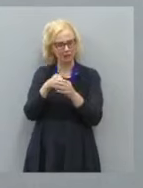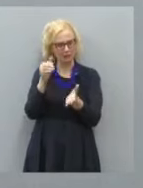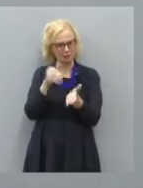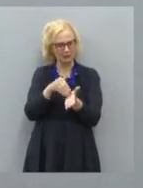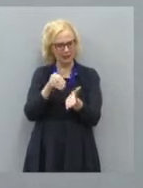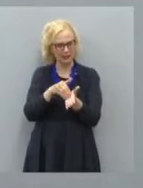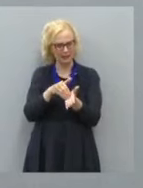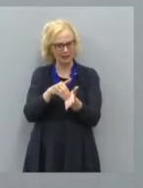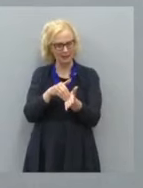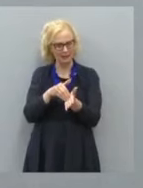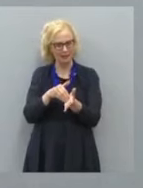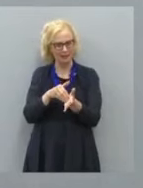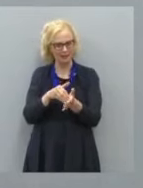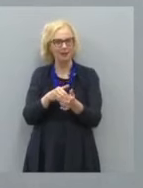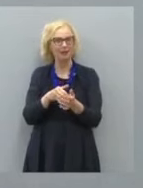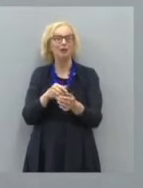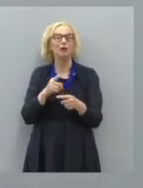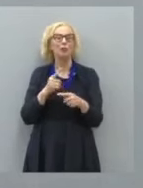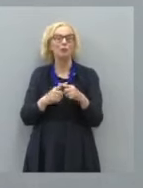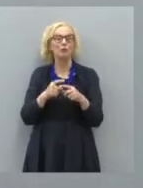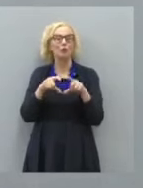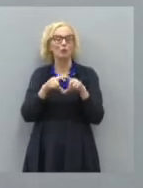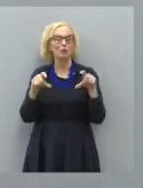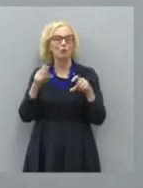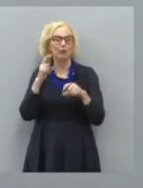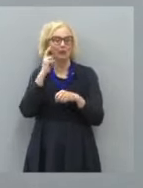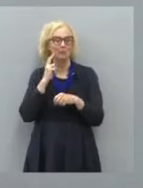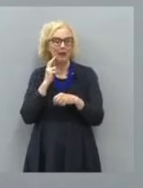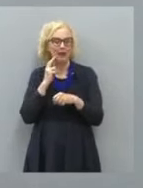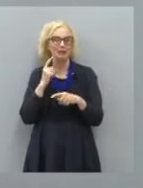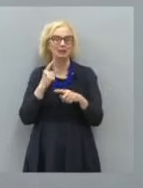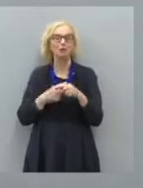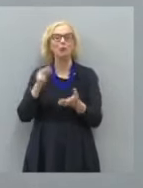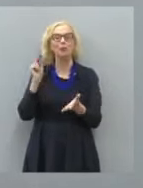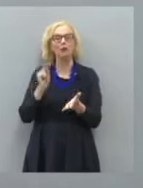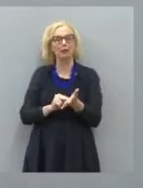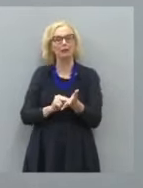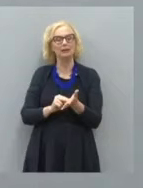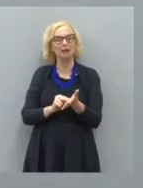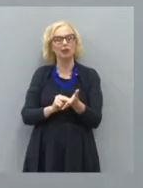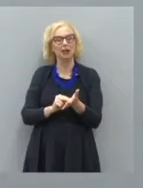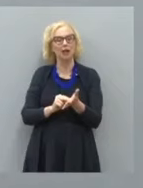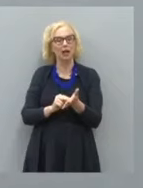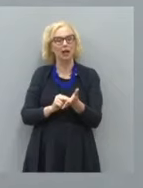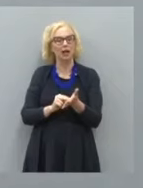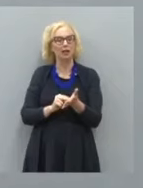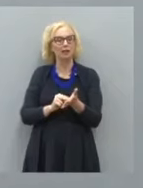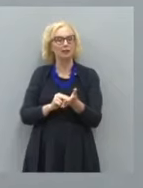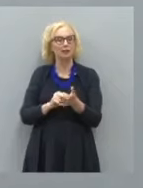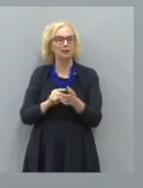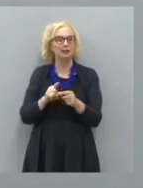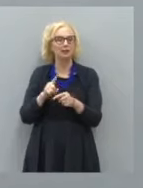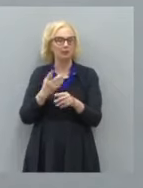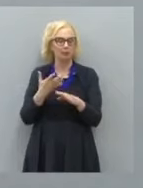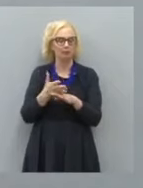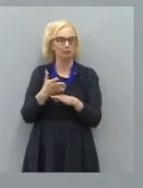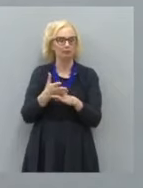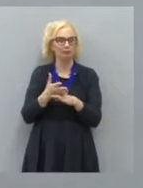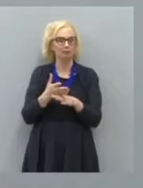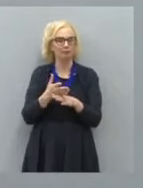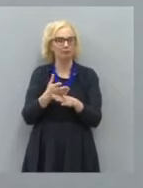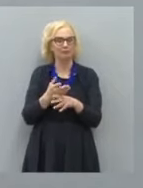sempre con green pass però con prenotazione e diciamo un mantenimento di tutti coloro che sono entrati